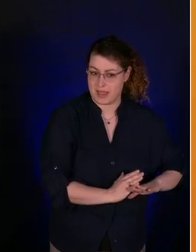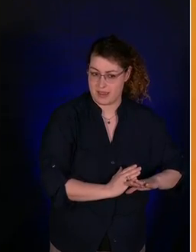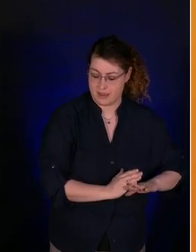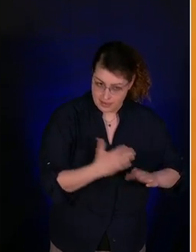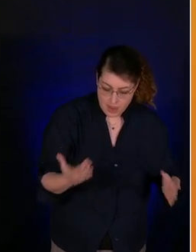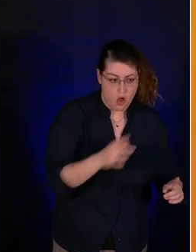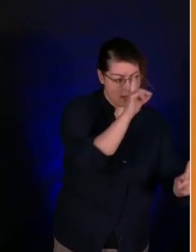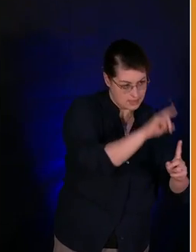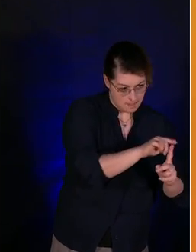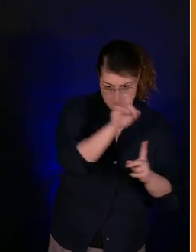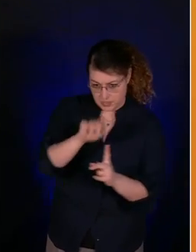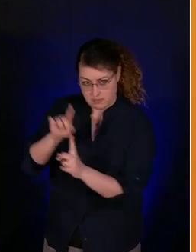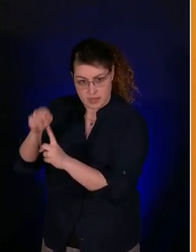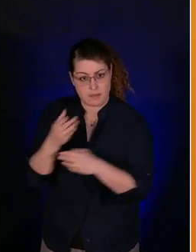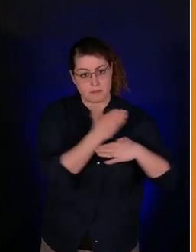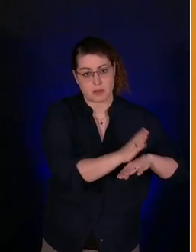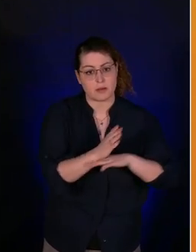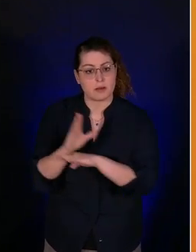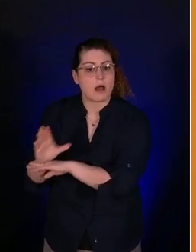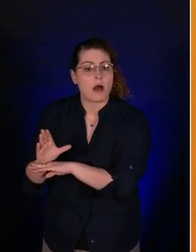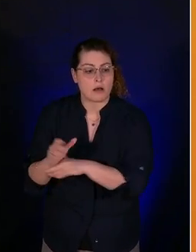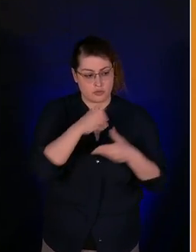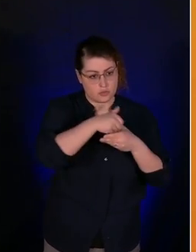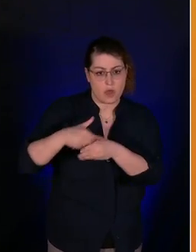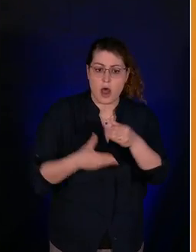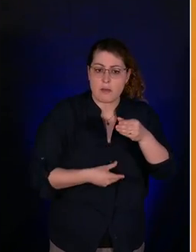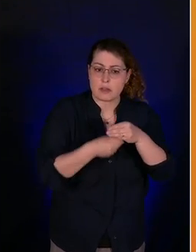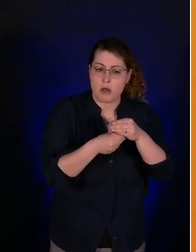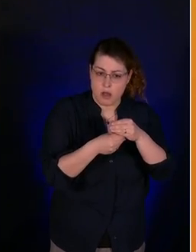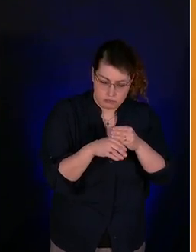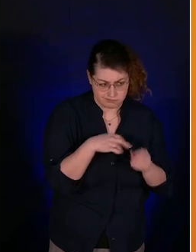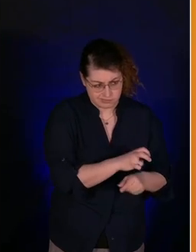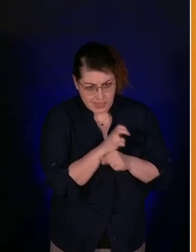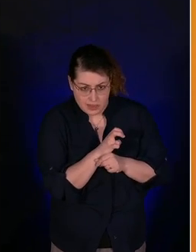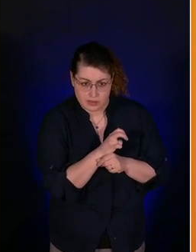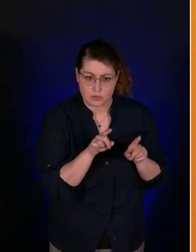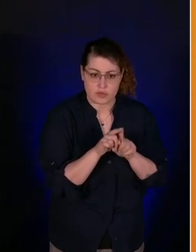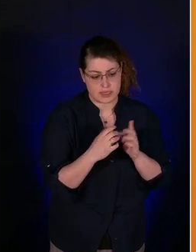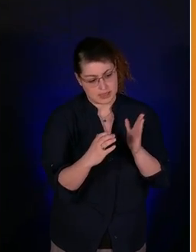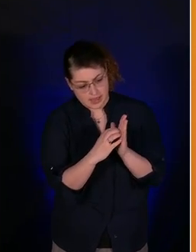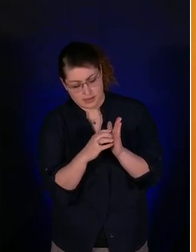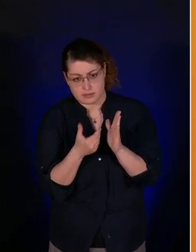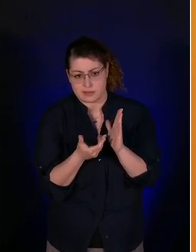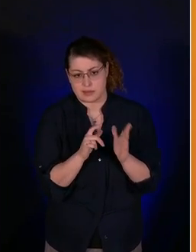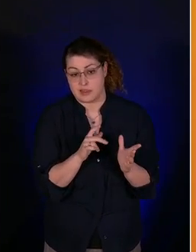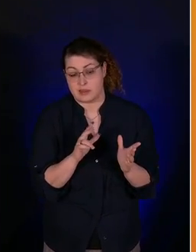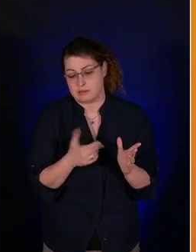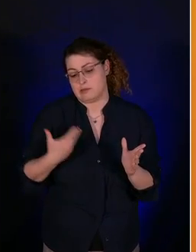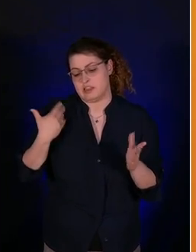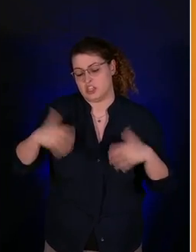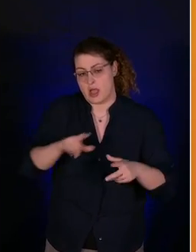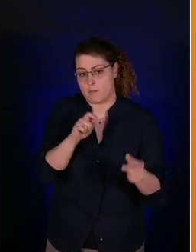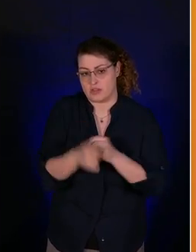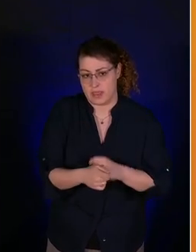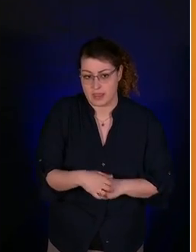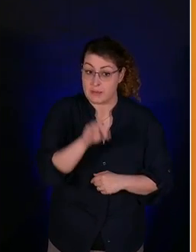thème préciseront le contenu des amendements reçus, retenus et les parties de texte modifiées. Une petite